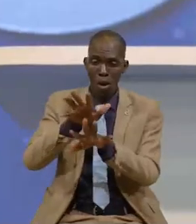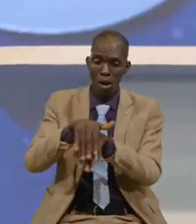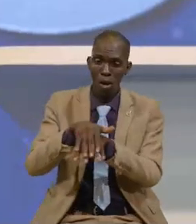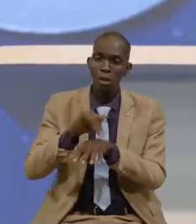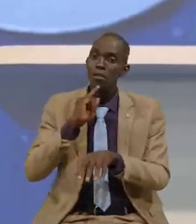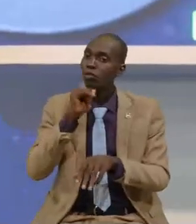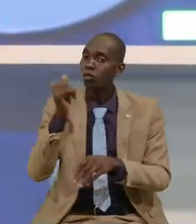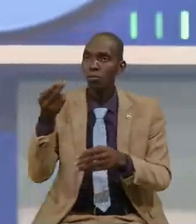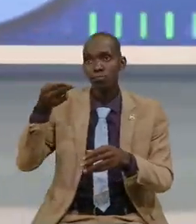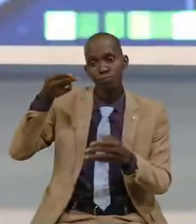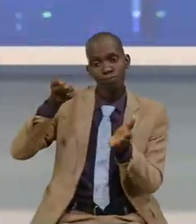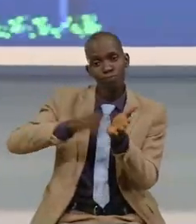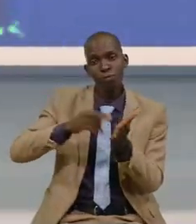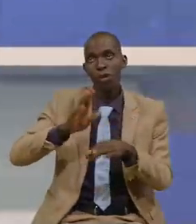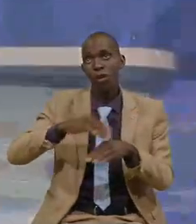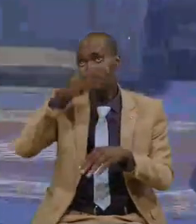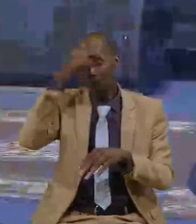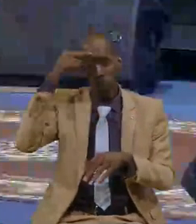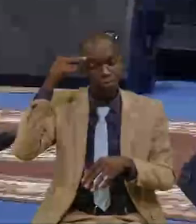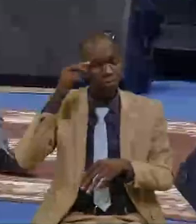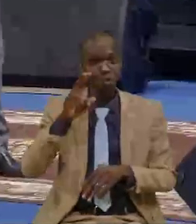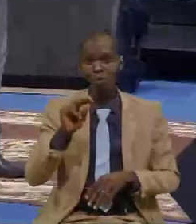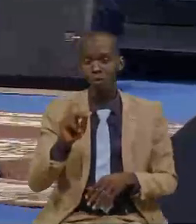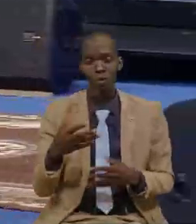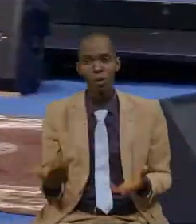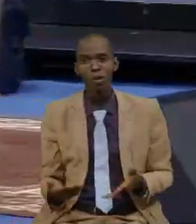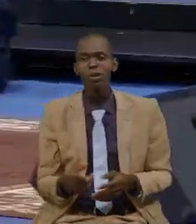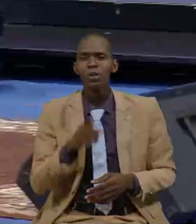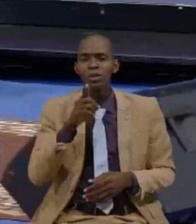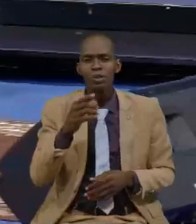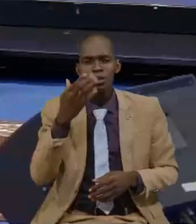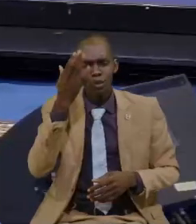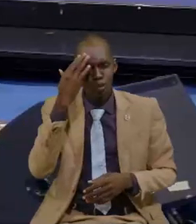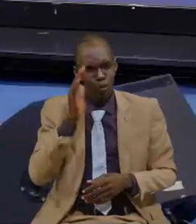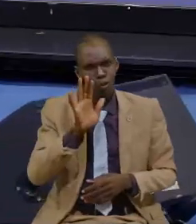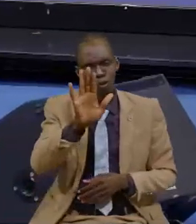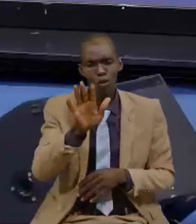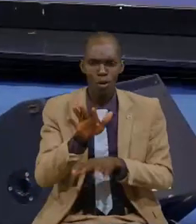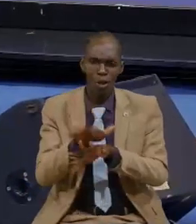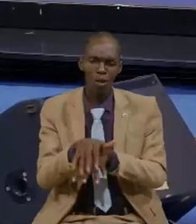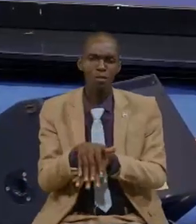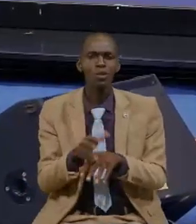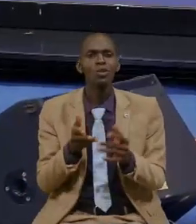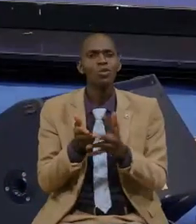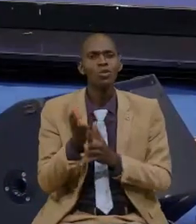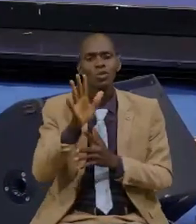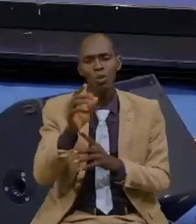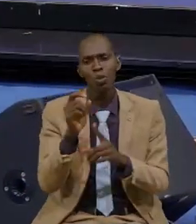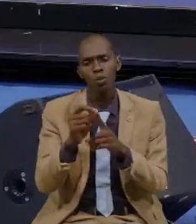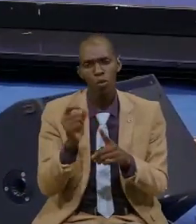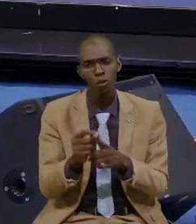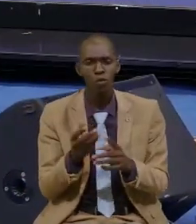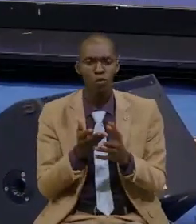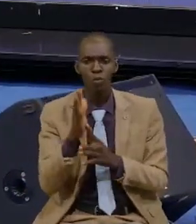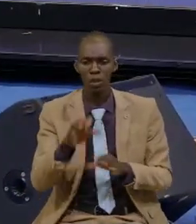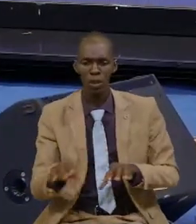L'hypocrisie n'est pas écrite sur le front de quelqu'un. Vous connaissez l'hypocrisie? C'est par la